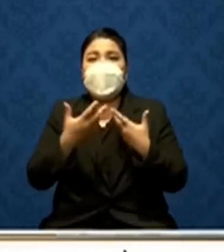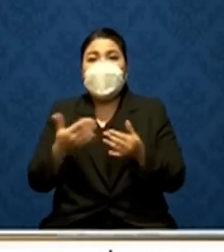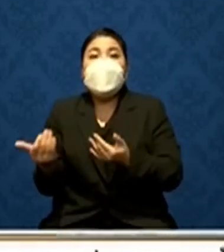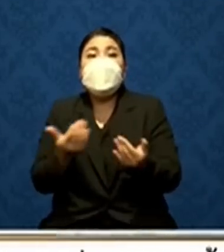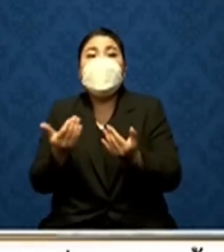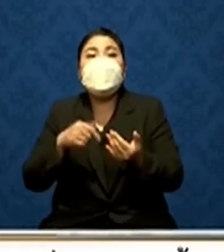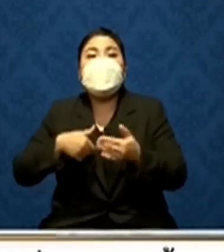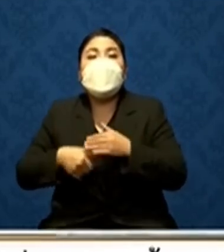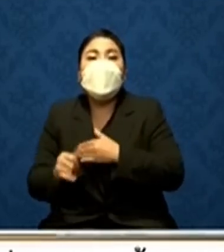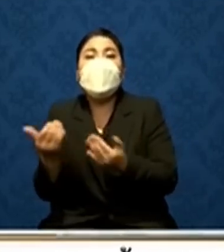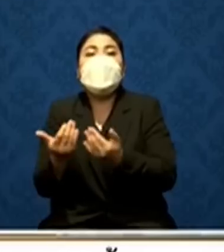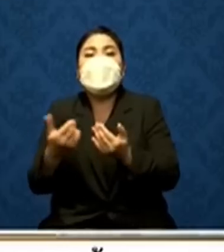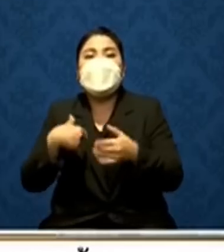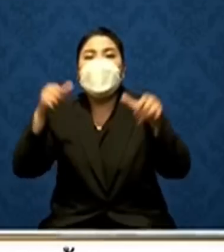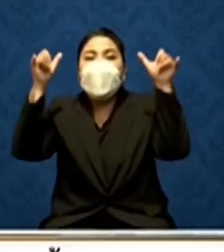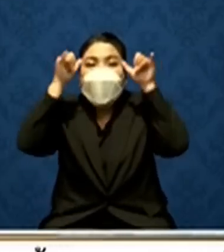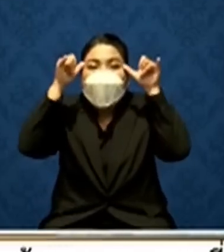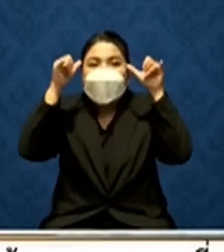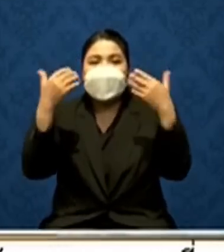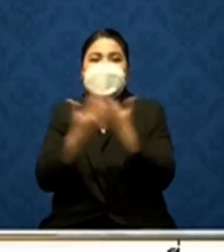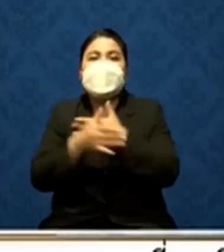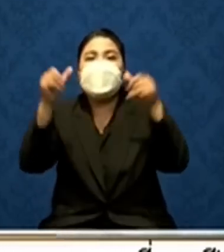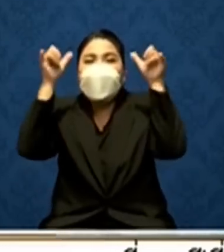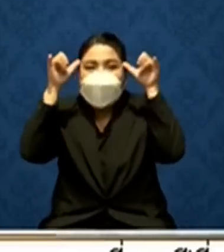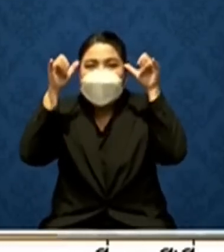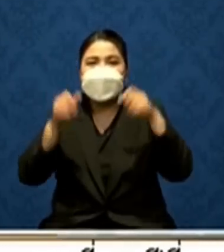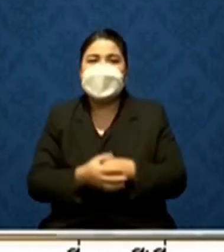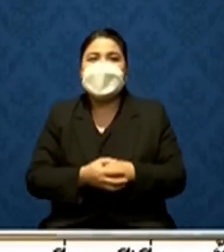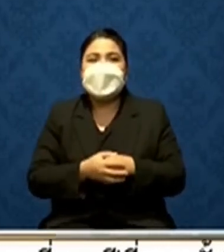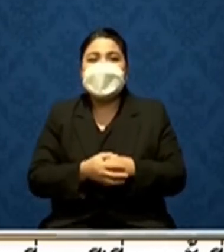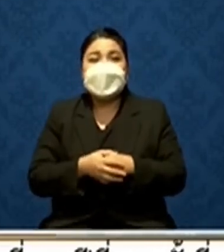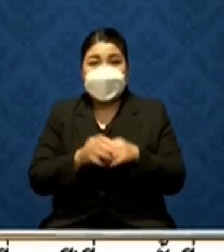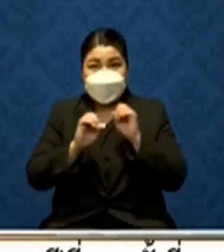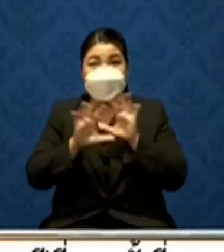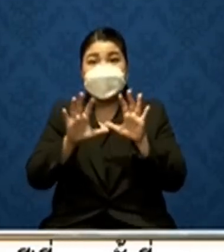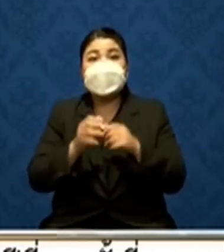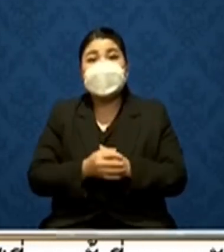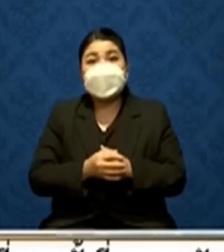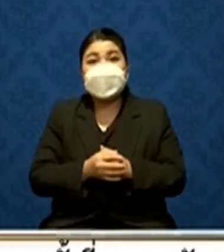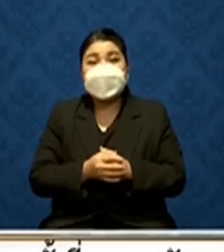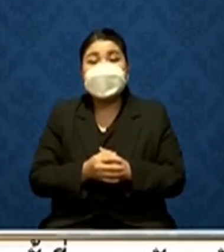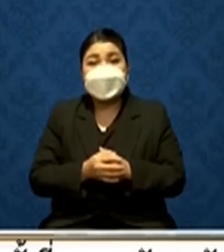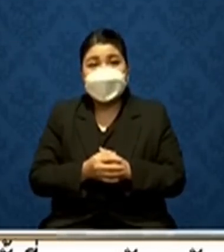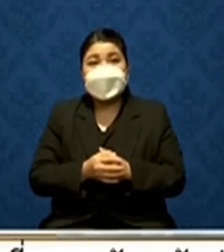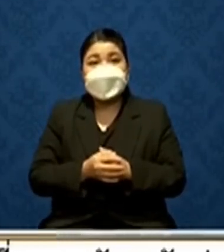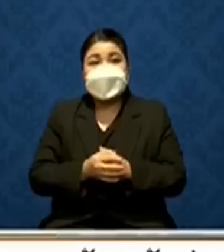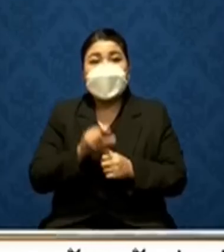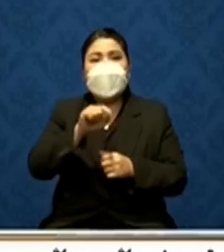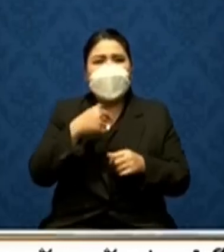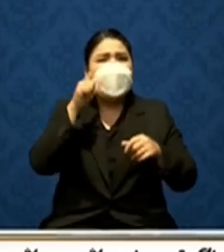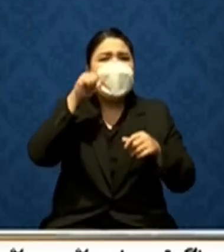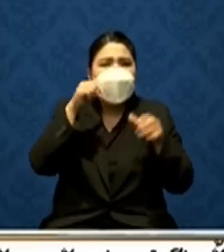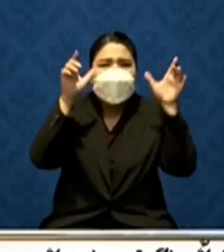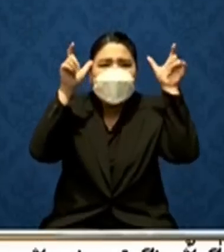มั่นออกมาเป็นควายกับขนาดครับชัดไหมฮะอ่ะพ่อแม่เป็นห่วง